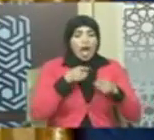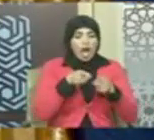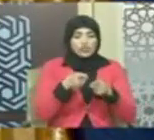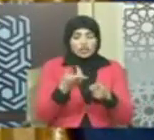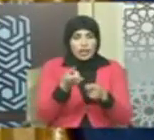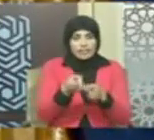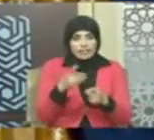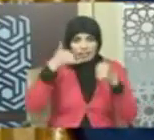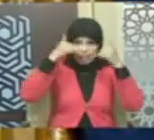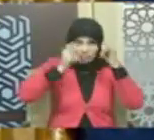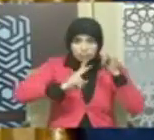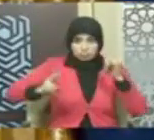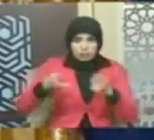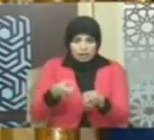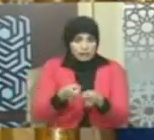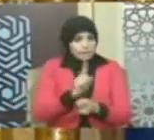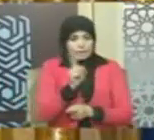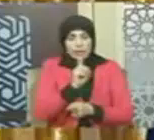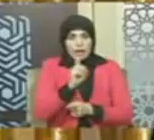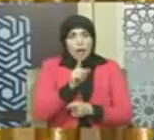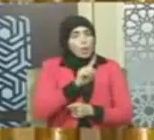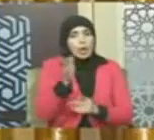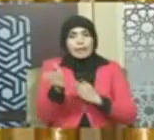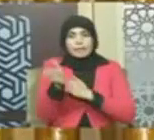ولا على هذا اتبعتك